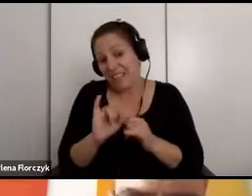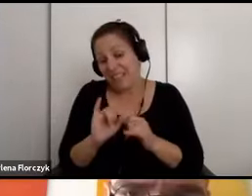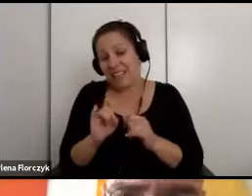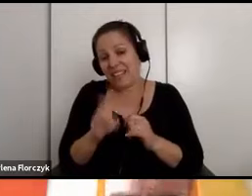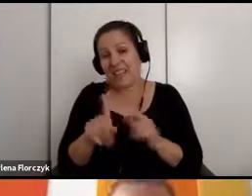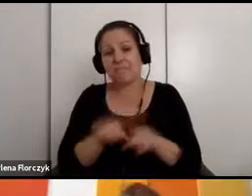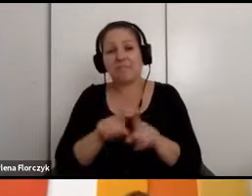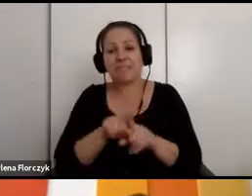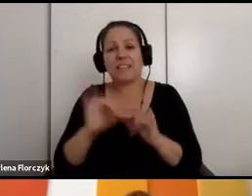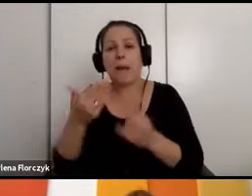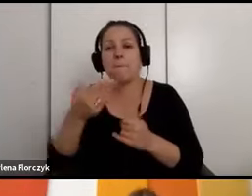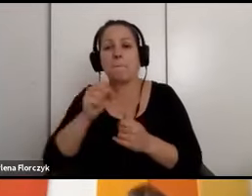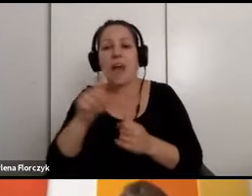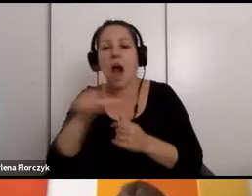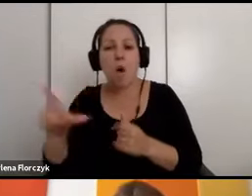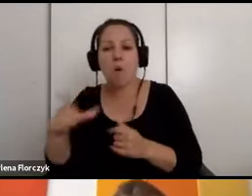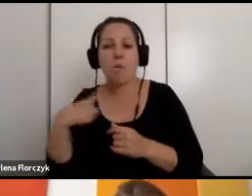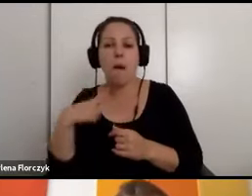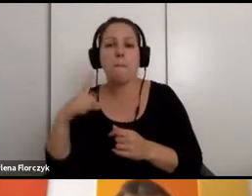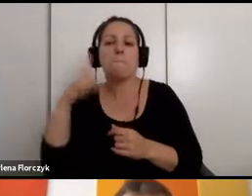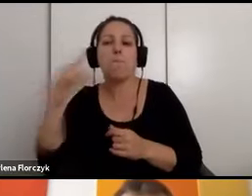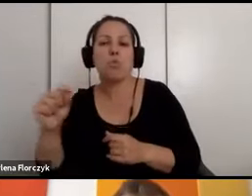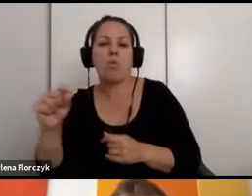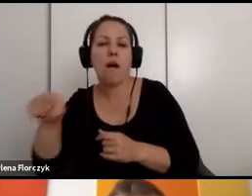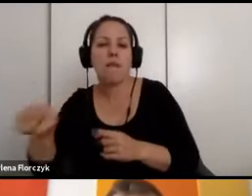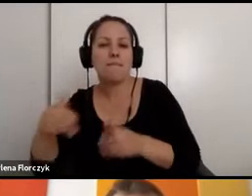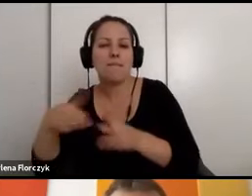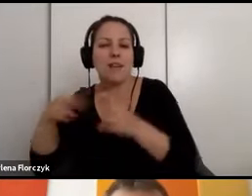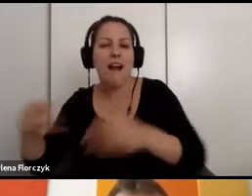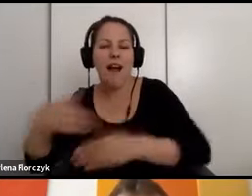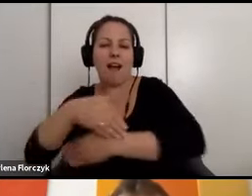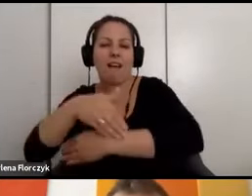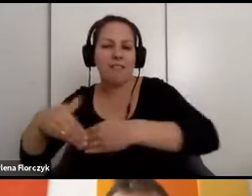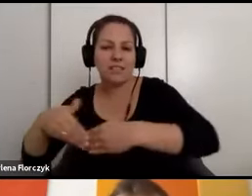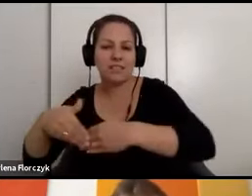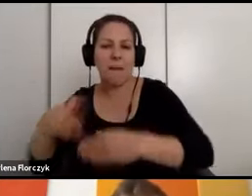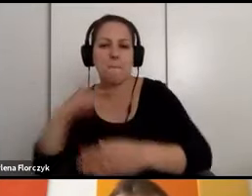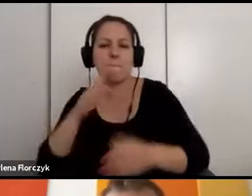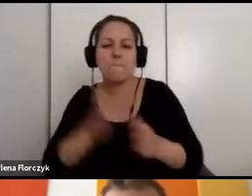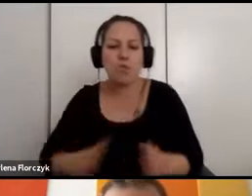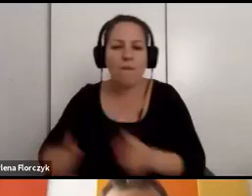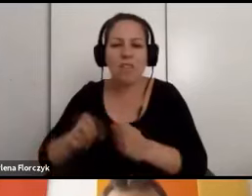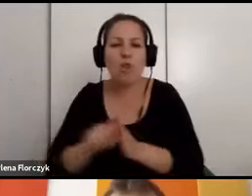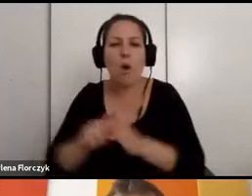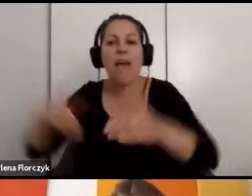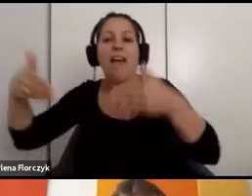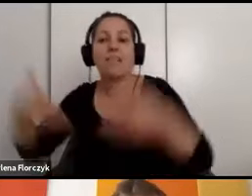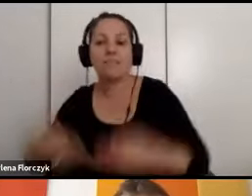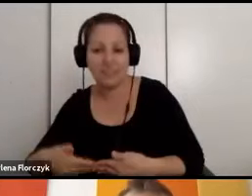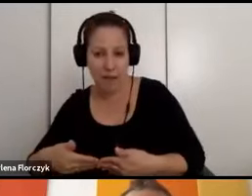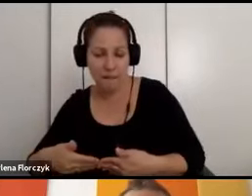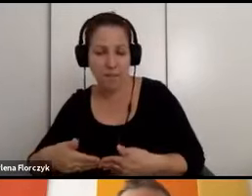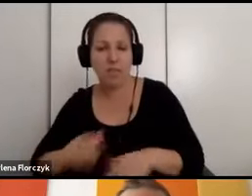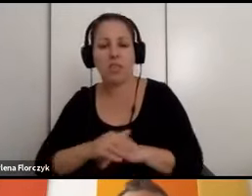No i tak samo jak Michał, tutaj poszłam do tej, przeszłam do fazy granicznej, czyli do fazy przygotowywania się do egzaminów